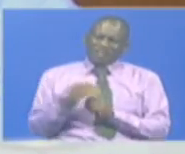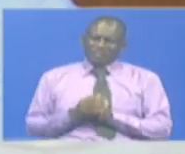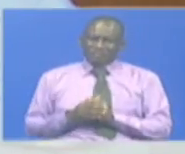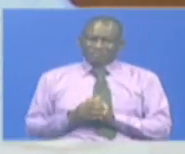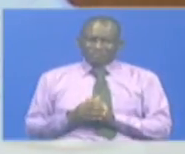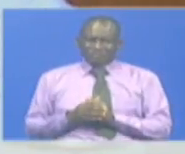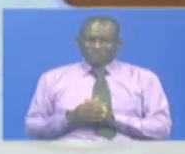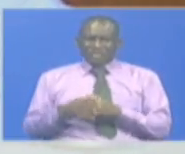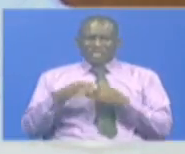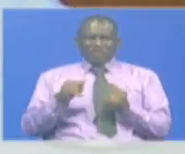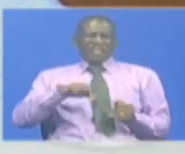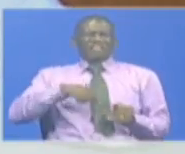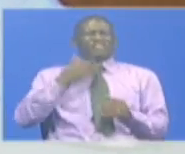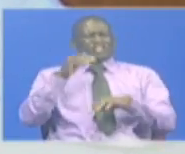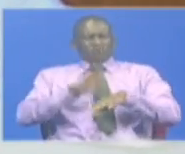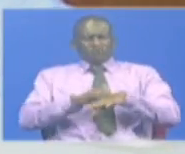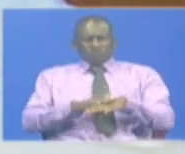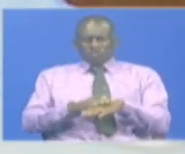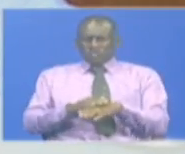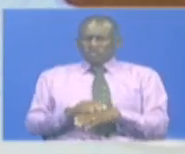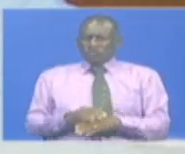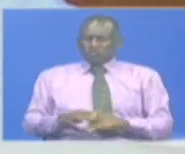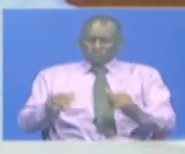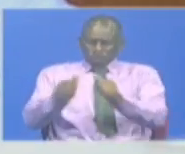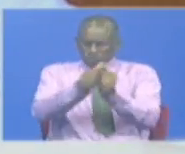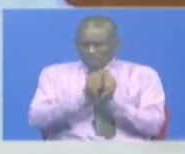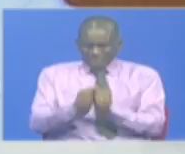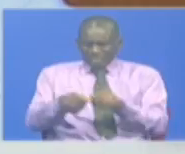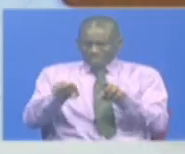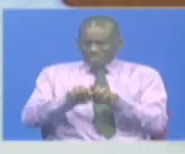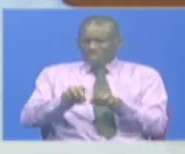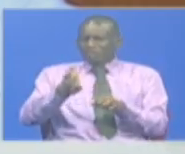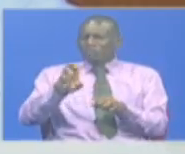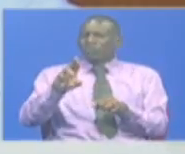You know, I felt very good. Kwanza nikaona